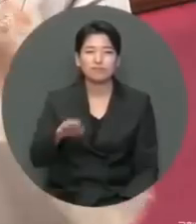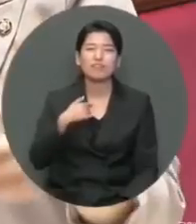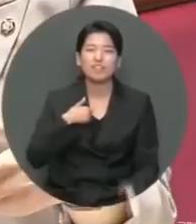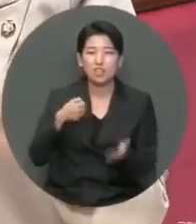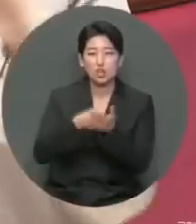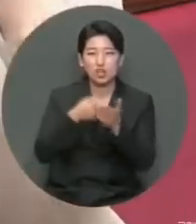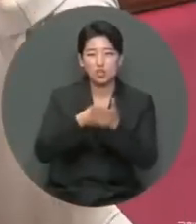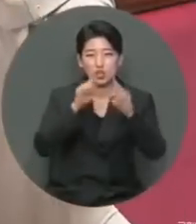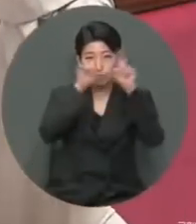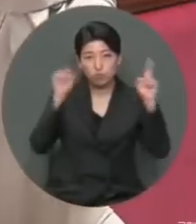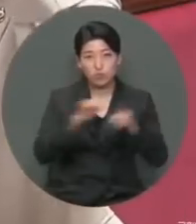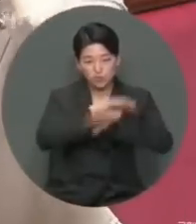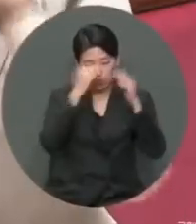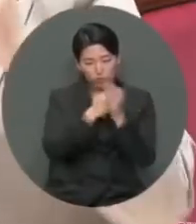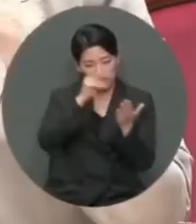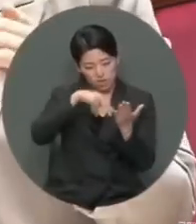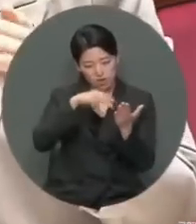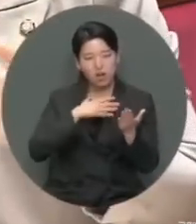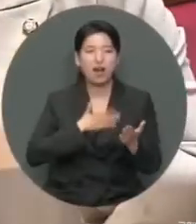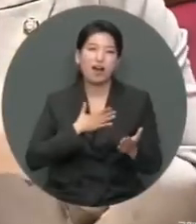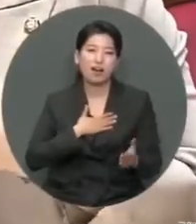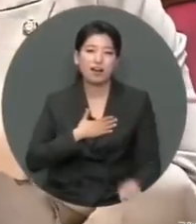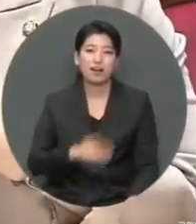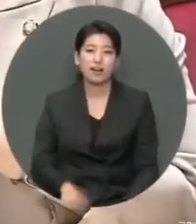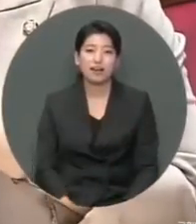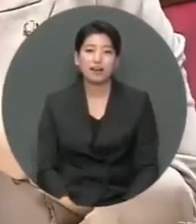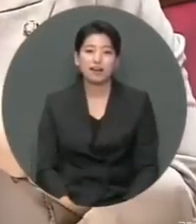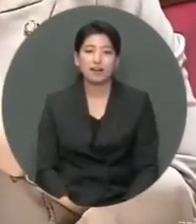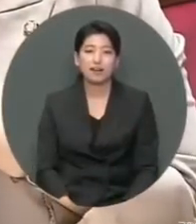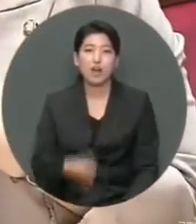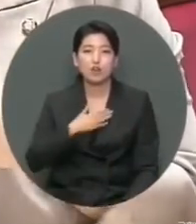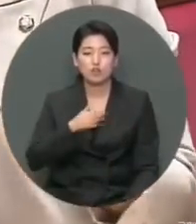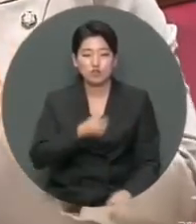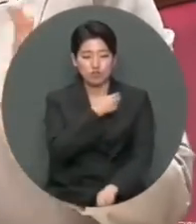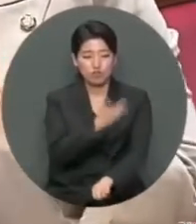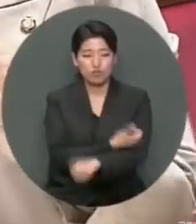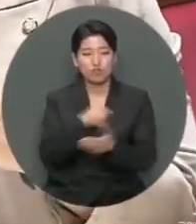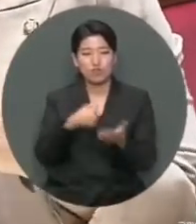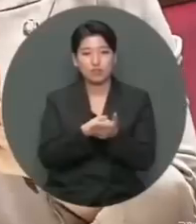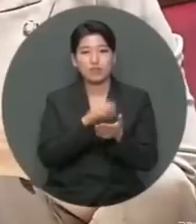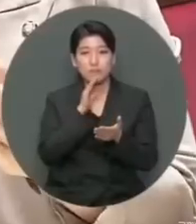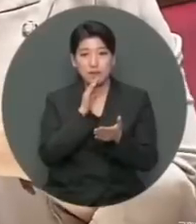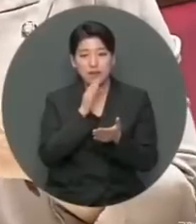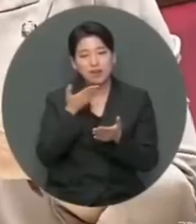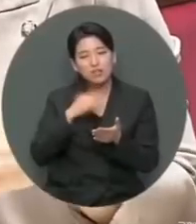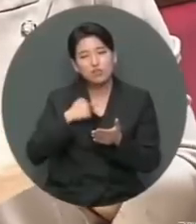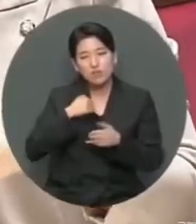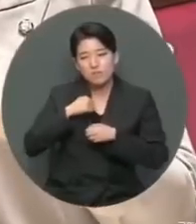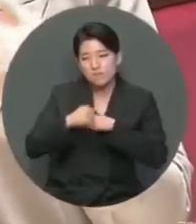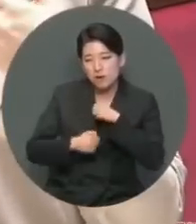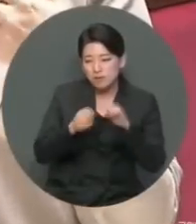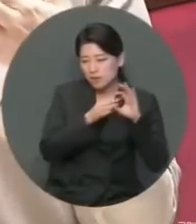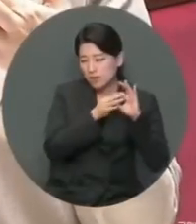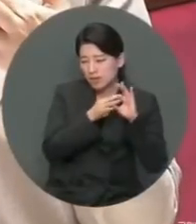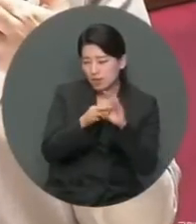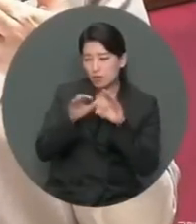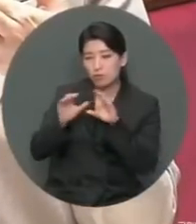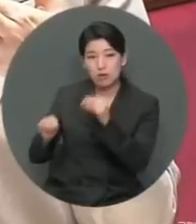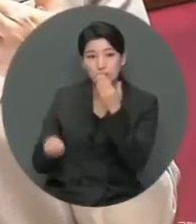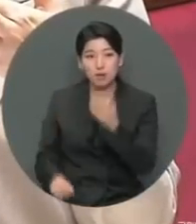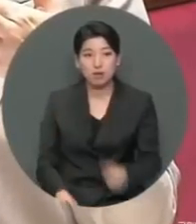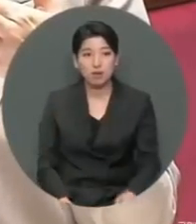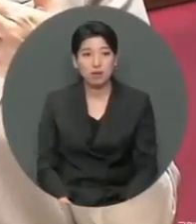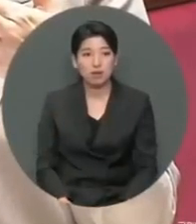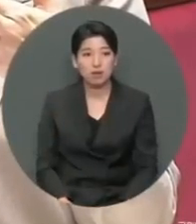다 읽어봐서 알고 있는데 네, 네. 제가 말씀드린 취지는 주권적 영역이지만 우리 마음대로 할 수 있는 문제는 아니잖아요. 왜냐하면 우리도 그거는 우리